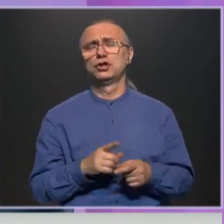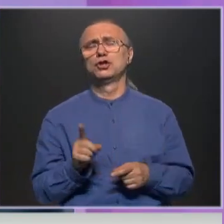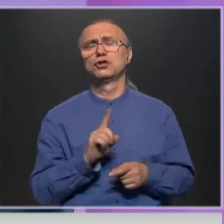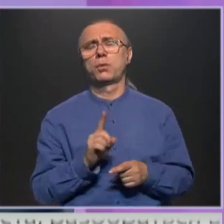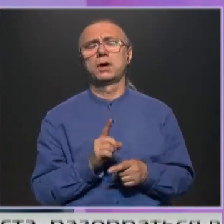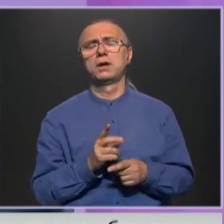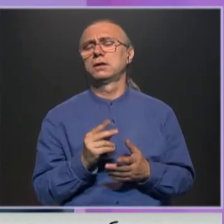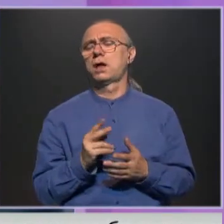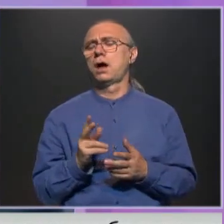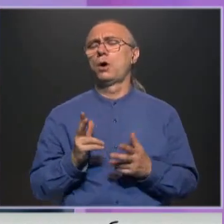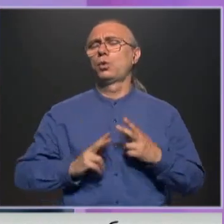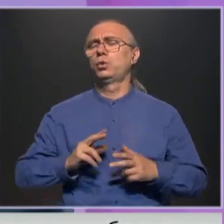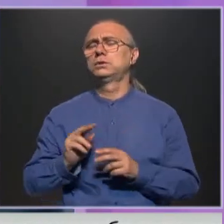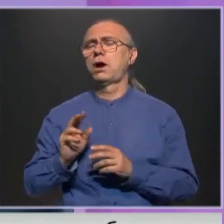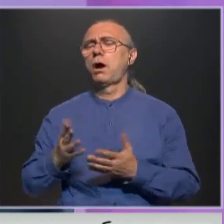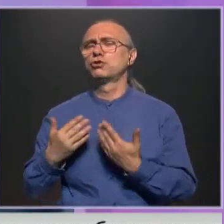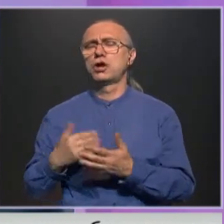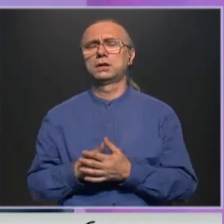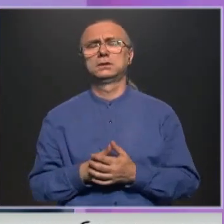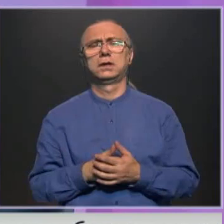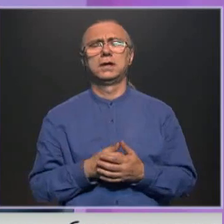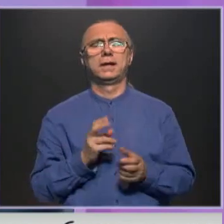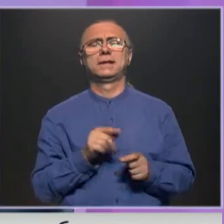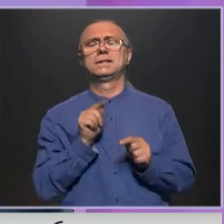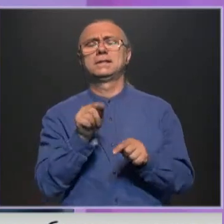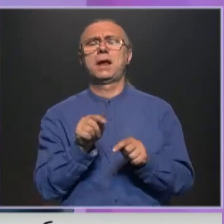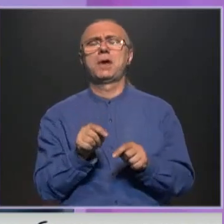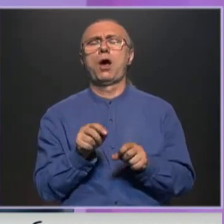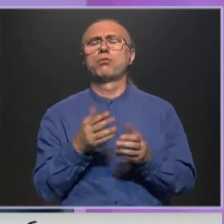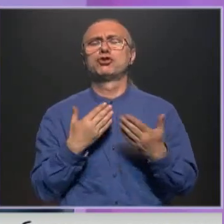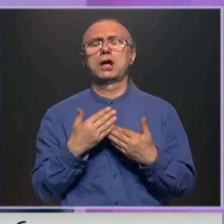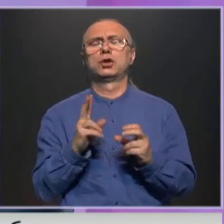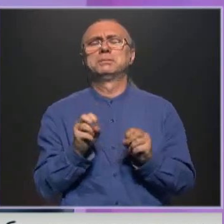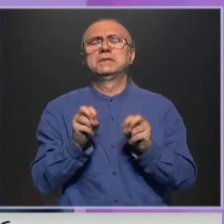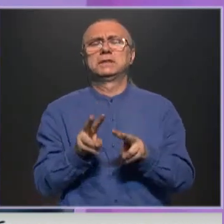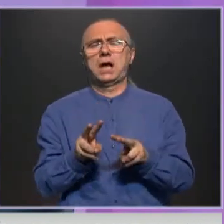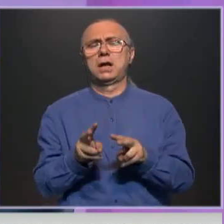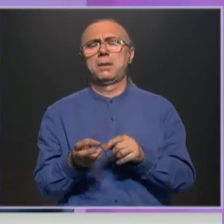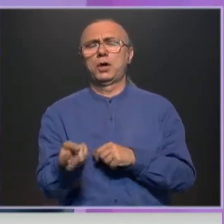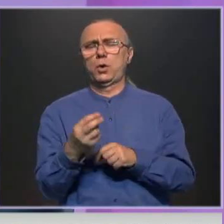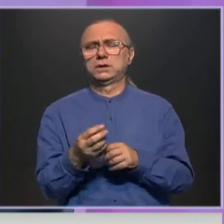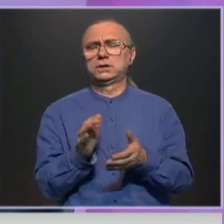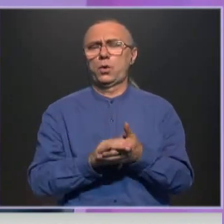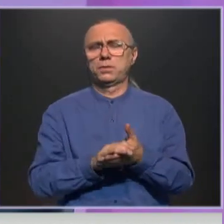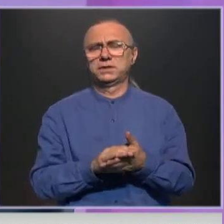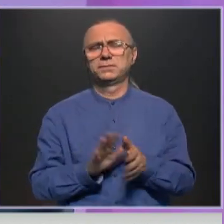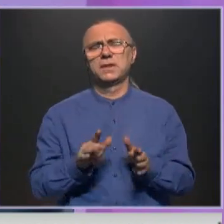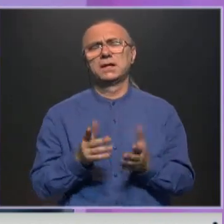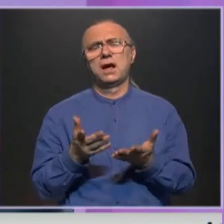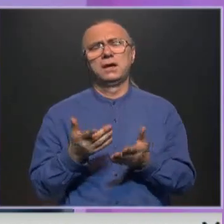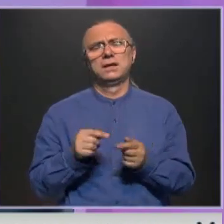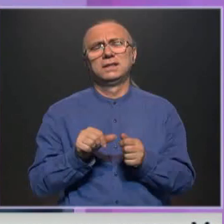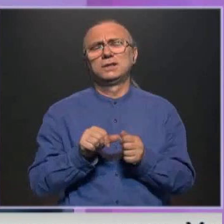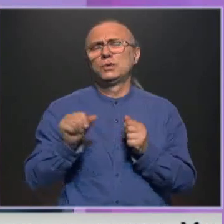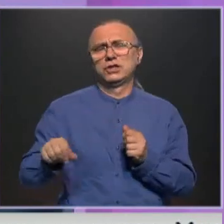на курсах общаться и не с теми общаться, кто специально приходит знакомиться. Это может сработать? Может, но это исключительный момент.